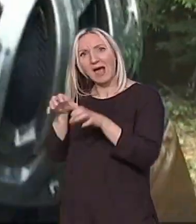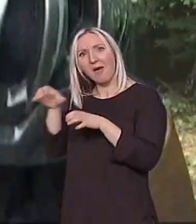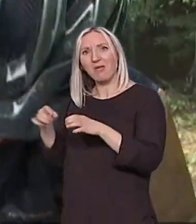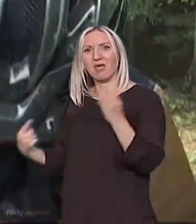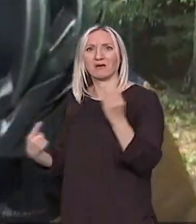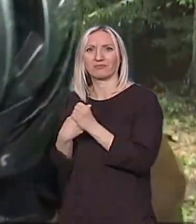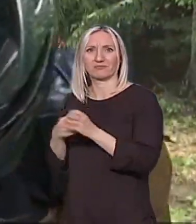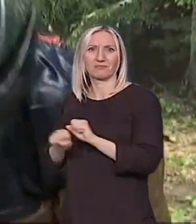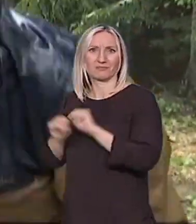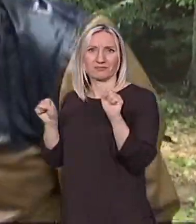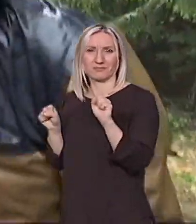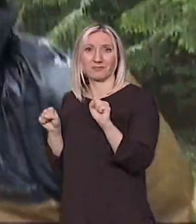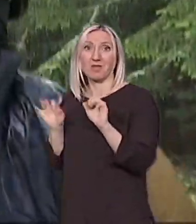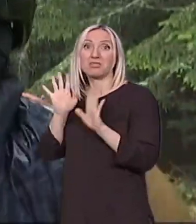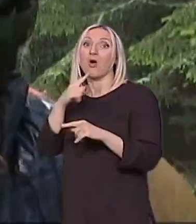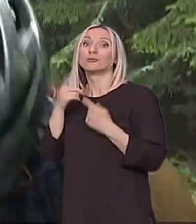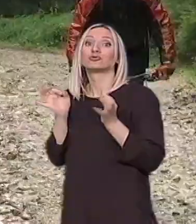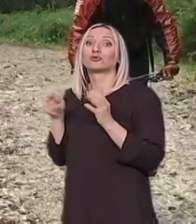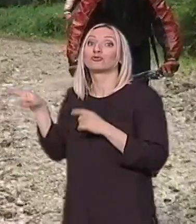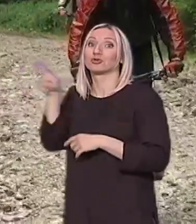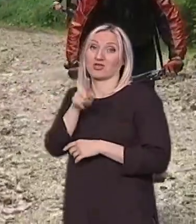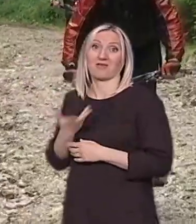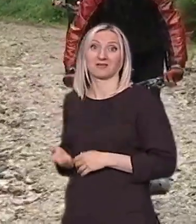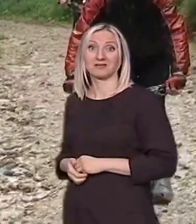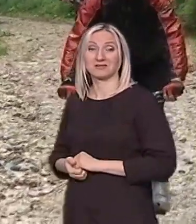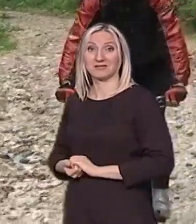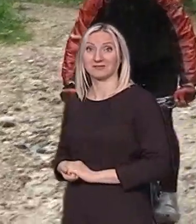otišla. Tako kažu stručnjaci.